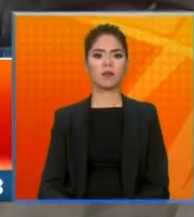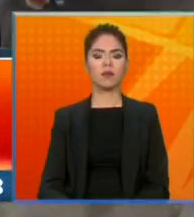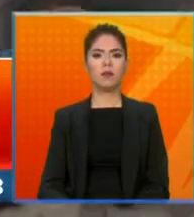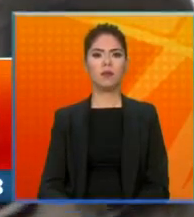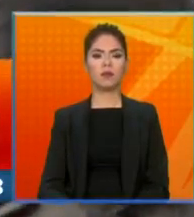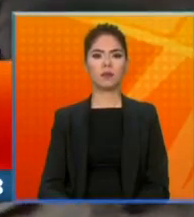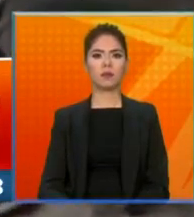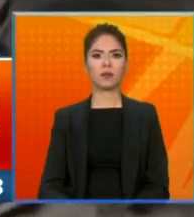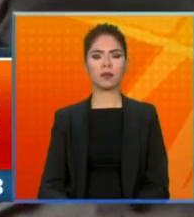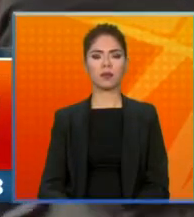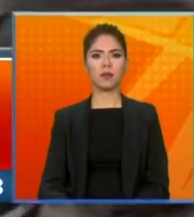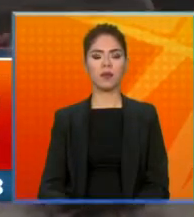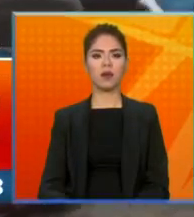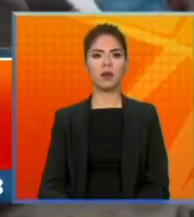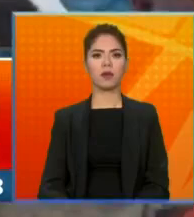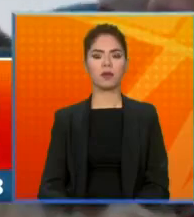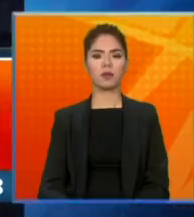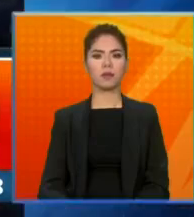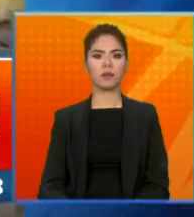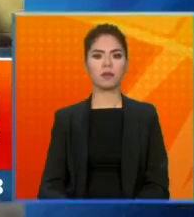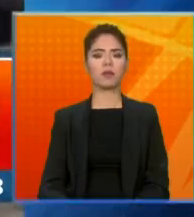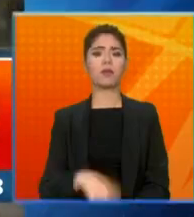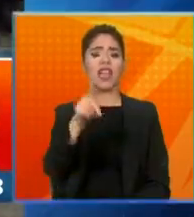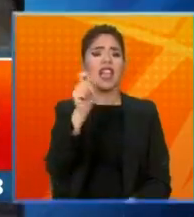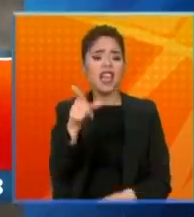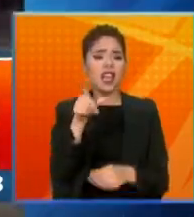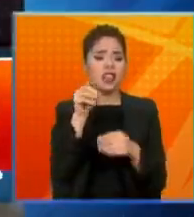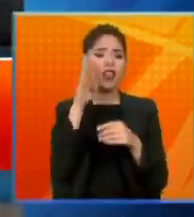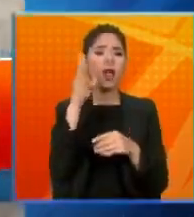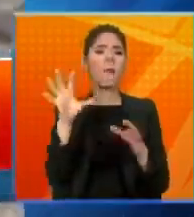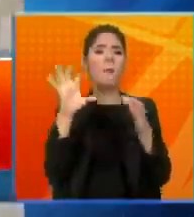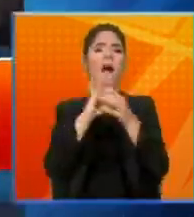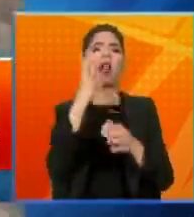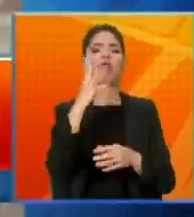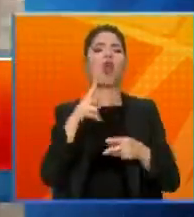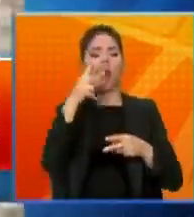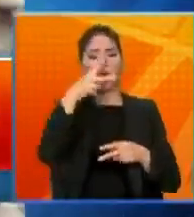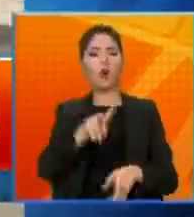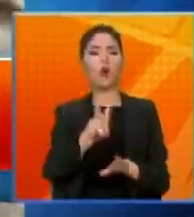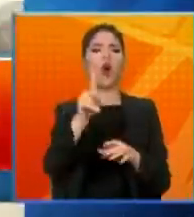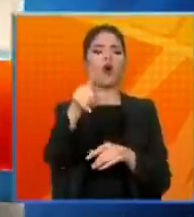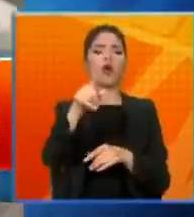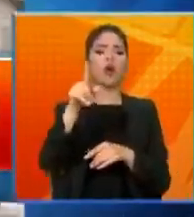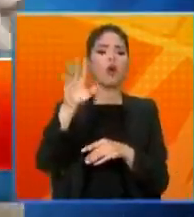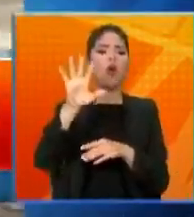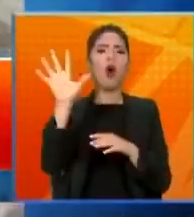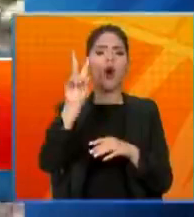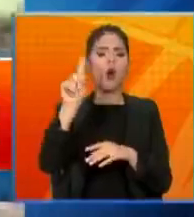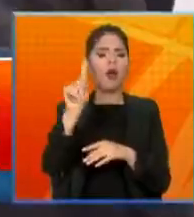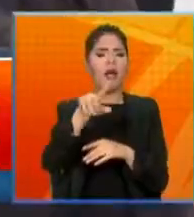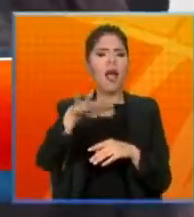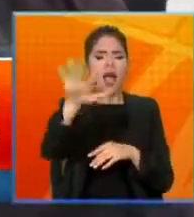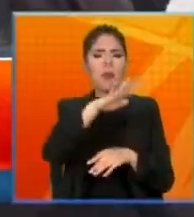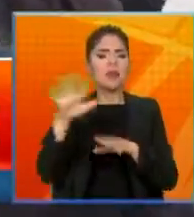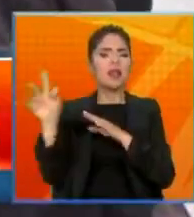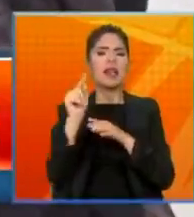ediyor. Hem temkinli hem de tedbirliyiz. İlçeye bağlı 4 köy en büyüğü 4,3 olan onlarca artçıyla